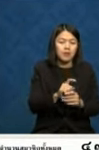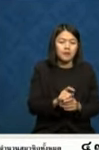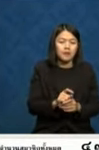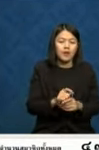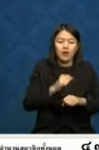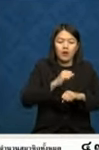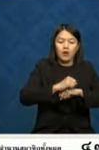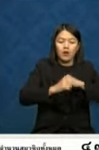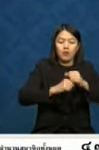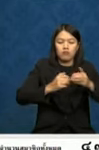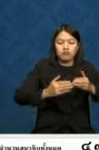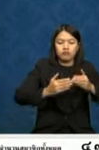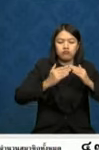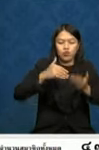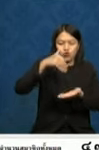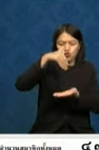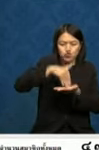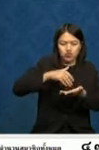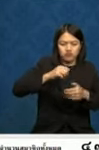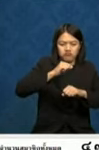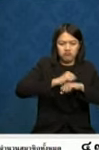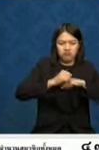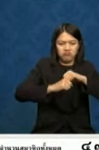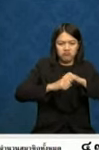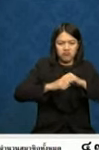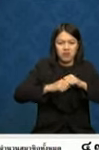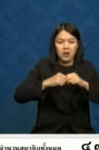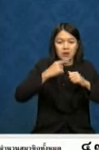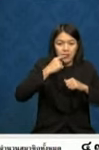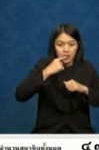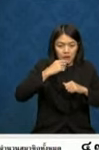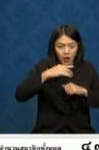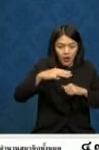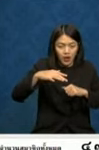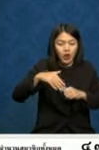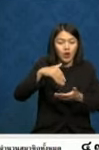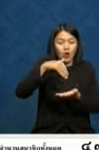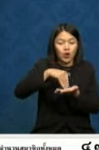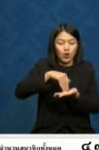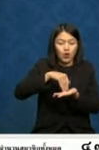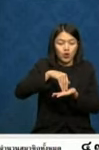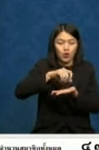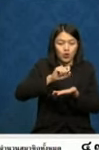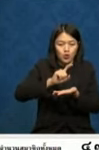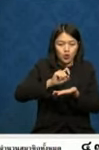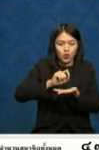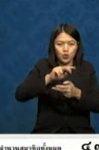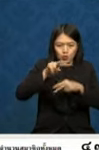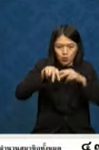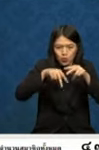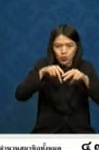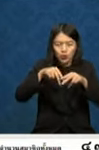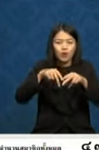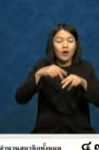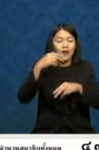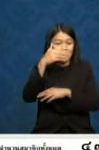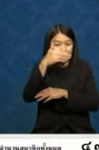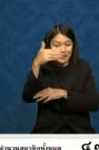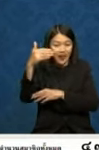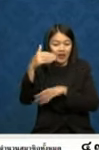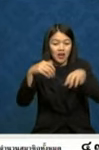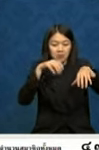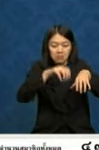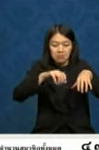ก่อสร้างอาคารศูนย์ควบคุมความมั่นคงทางทะเลเนี่ยของศูนย์อำนวยการรักษาผลประโยชน์ของชาติทางทะเลทั้ง3